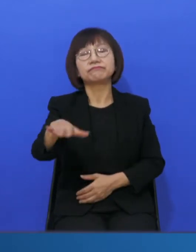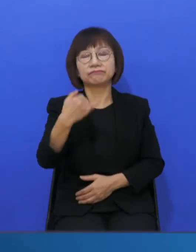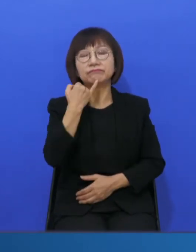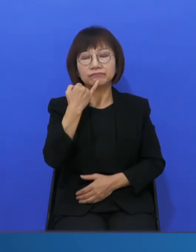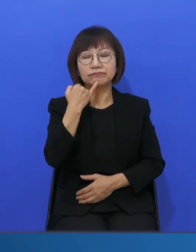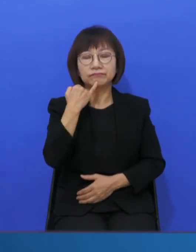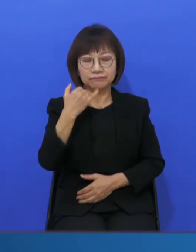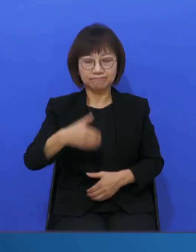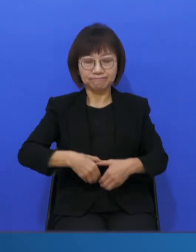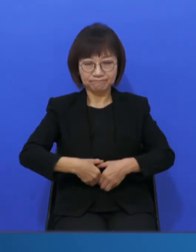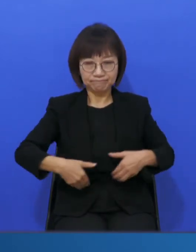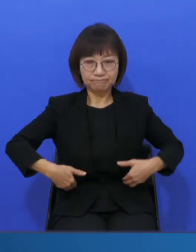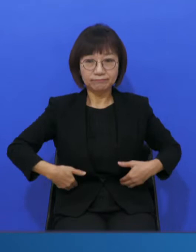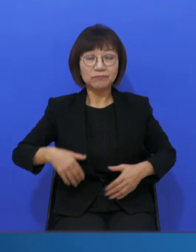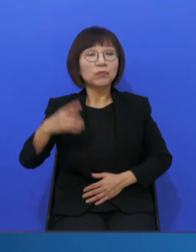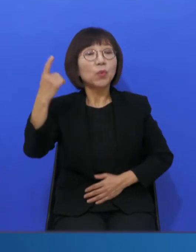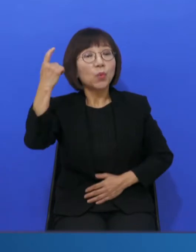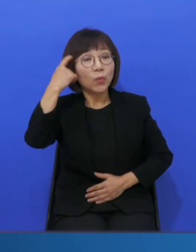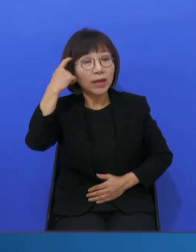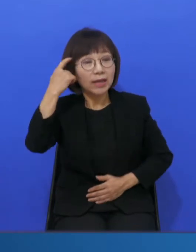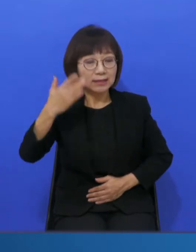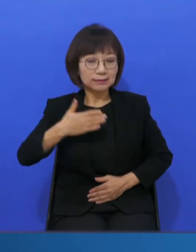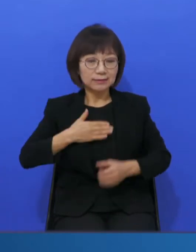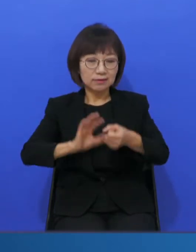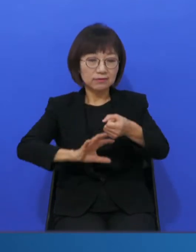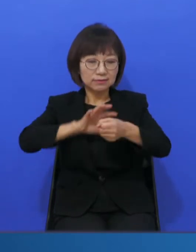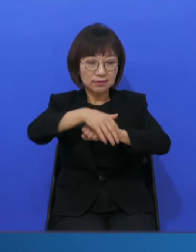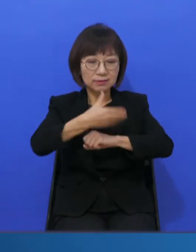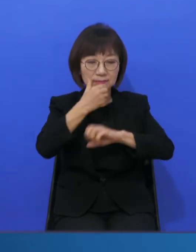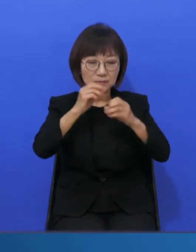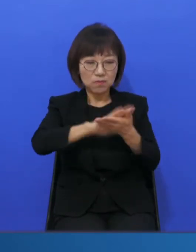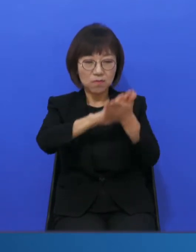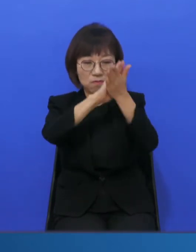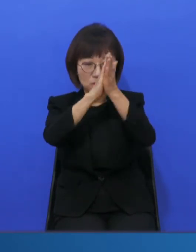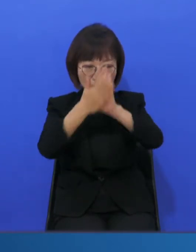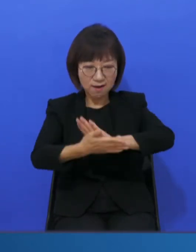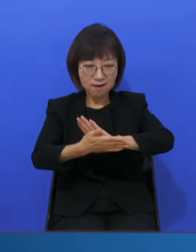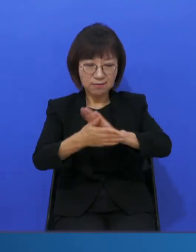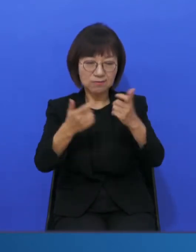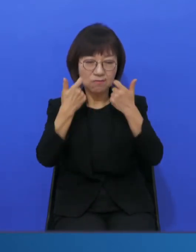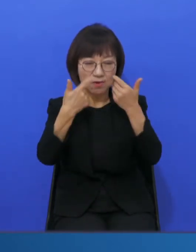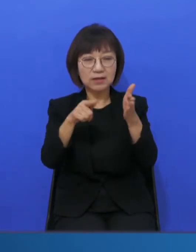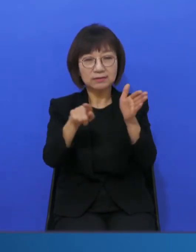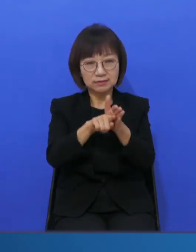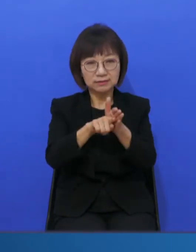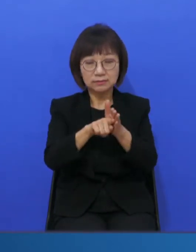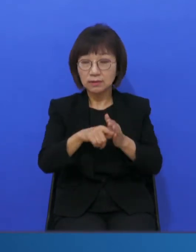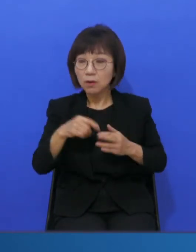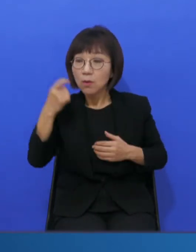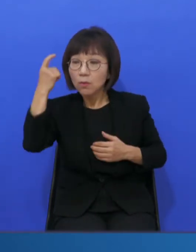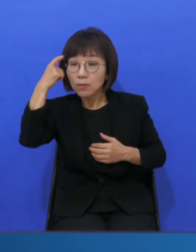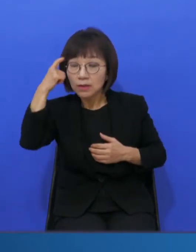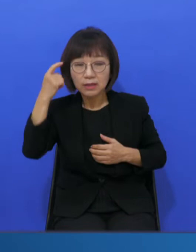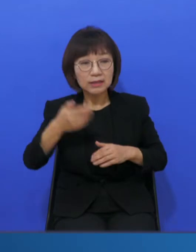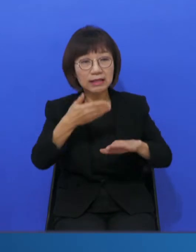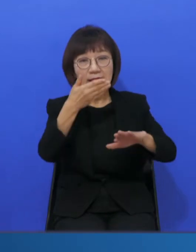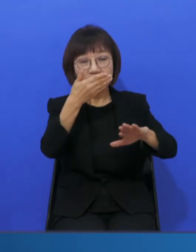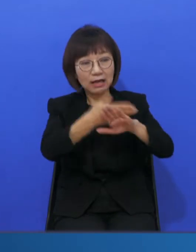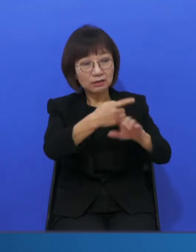세계 복음할 것 확신했습니다. Because I was sure that I would do world 왜냐? evangelization. 그 Why? 방법들은 틀린 거니까요. Because all the other methods